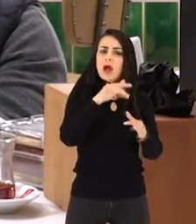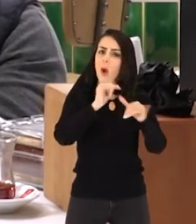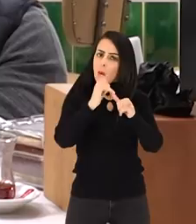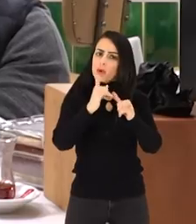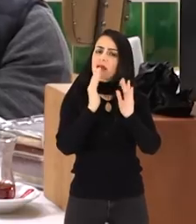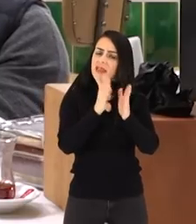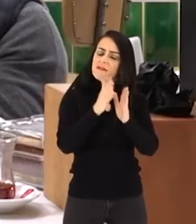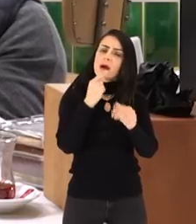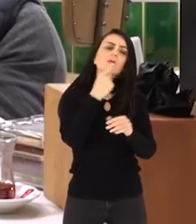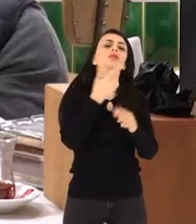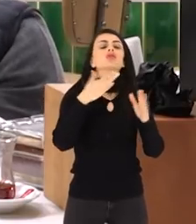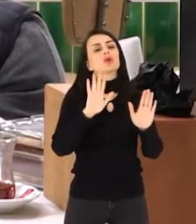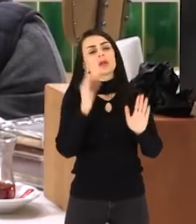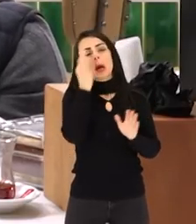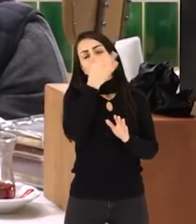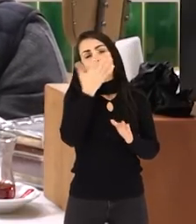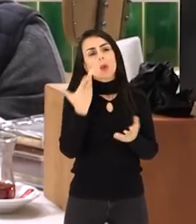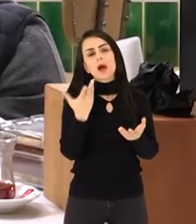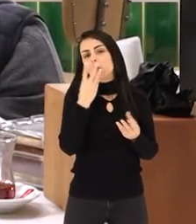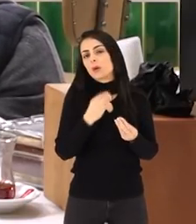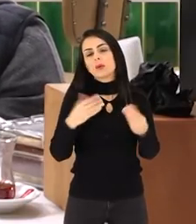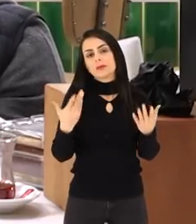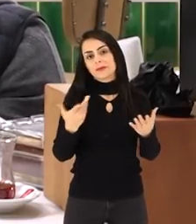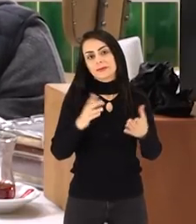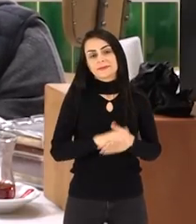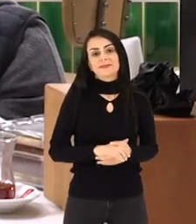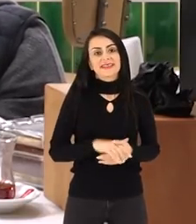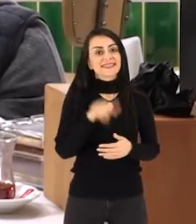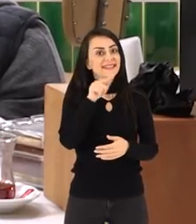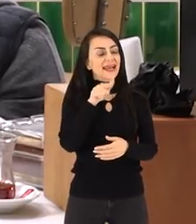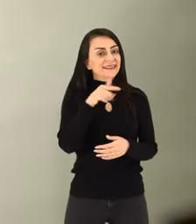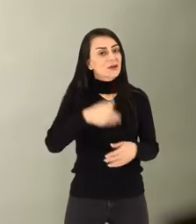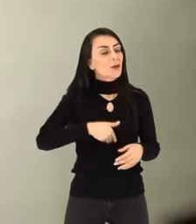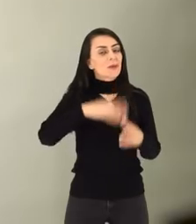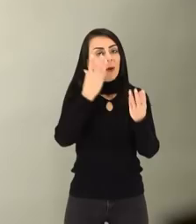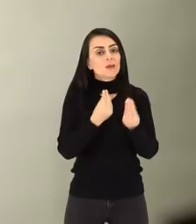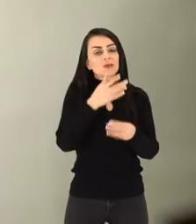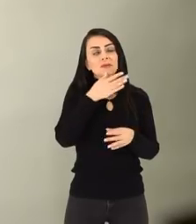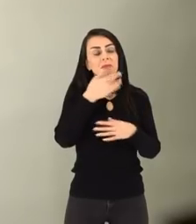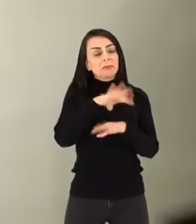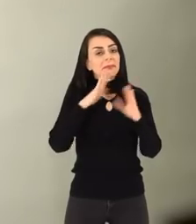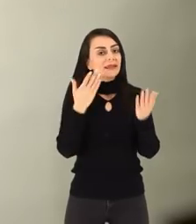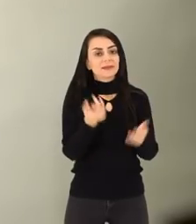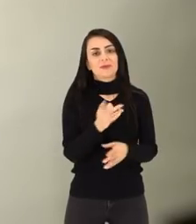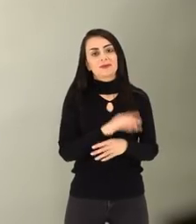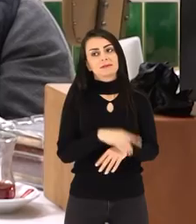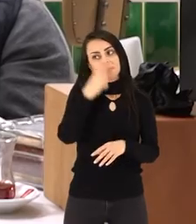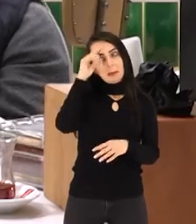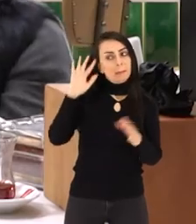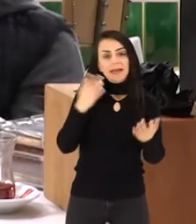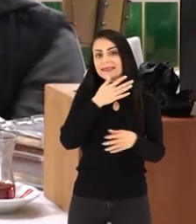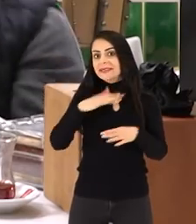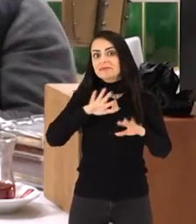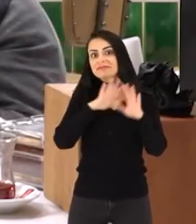ediyoruz. O çünkü daha kolay ve cazip geliyor yani. Evet. Biliyor ama olsalar ne kadar komik olduğunu aslında. Belki de. Belki de. Belki de